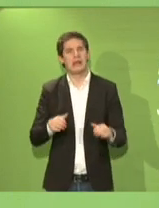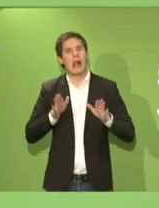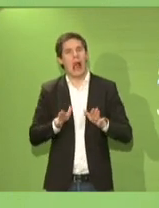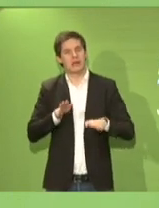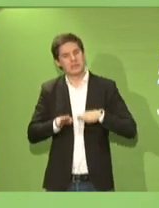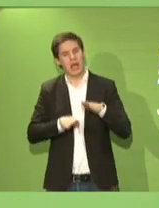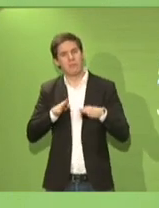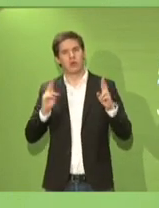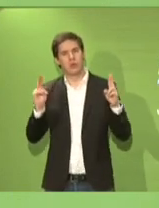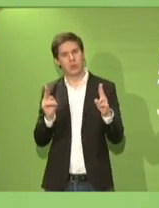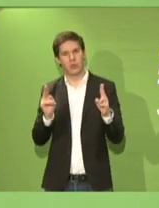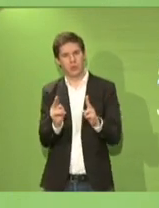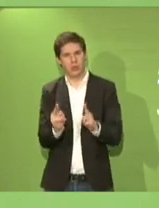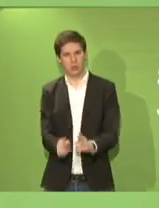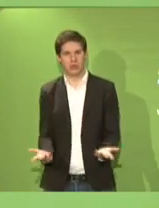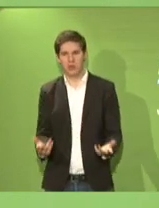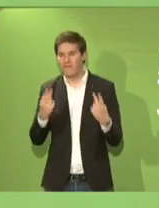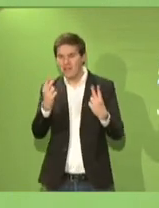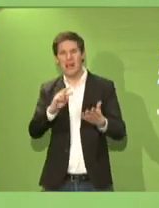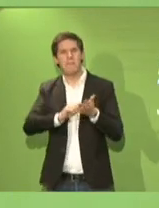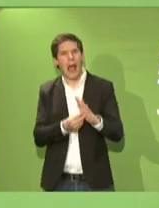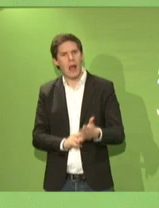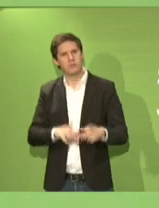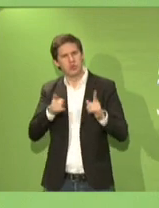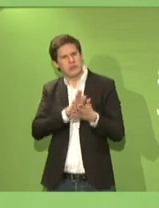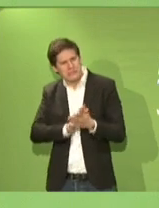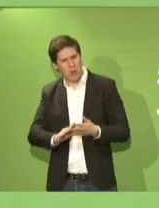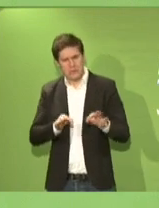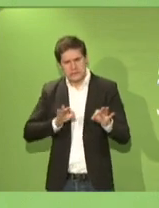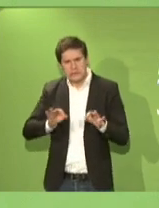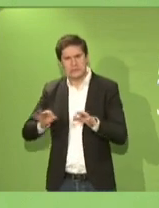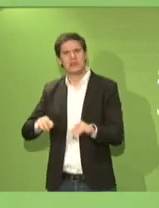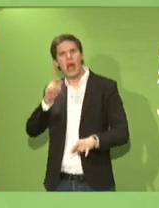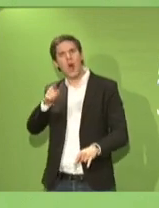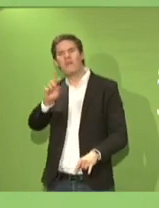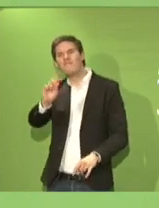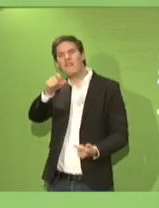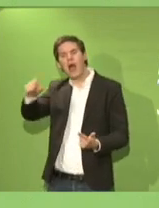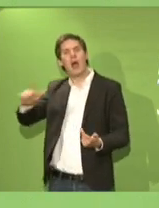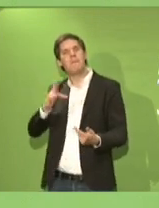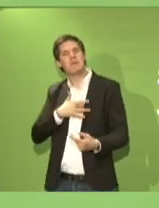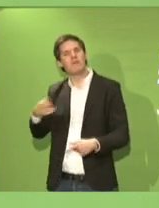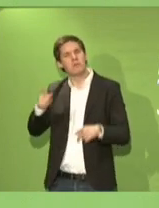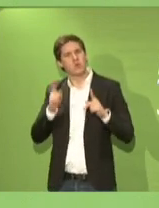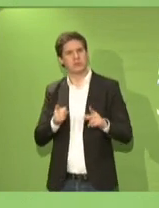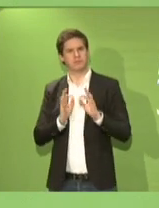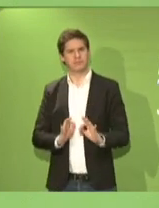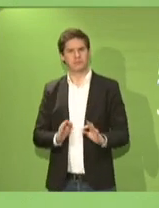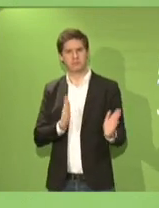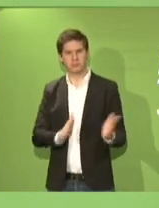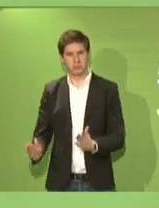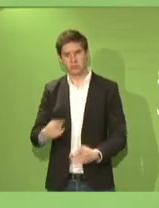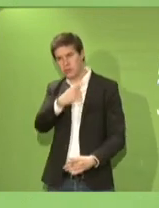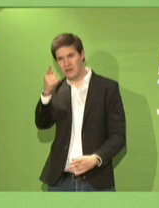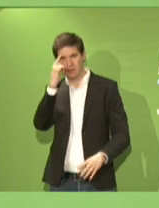Prozess. Dafür braucht es Planungssicherheit und Verlässlichkeit für die Betroffenen. Und ihr wisst, ich stamme zwar aus einem kleinen Kohleland,